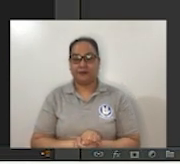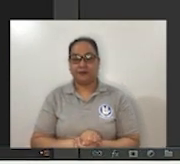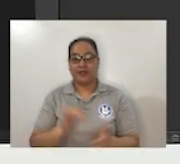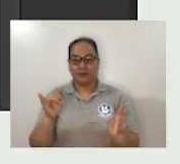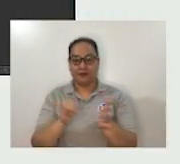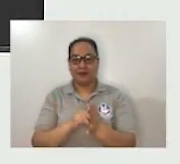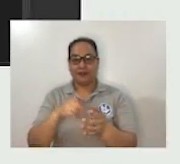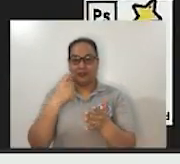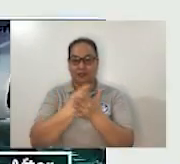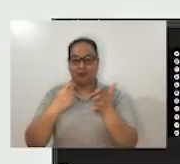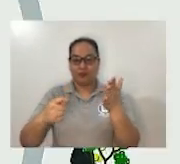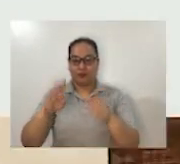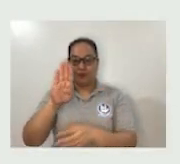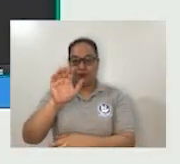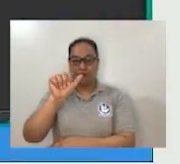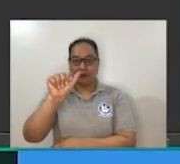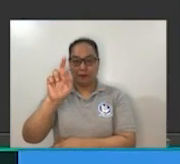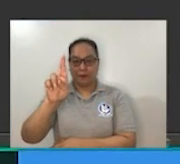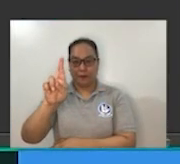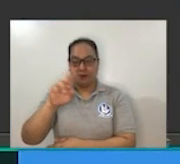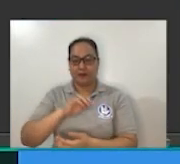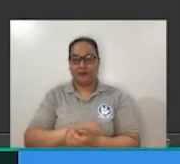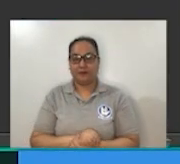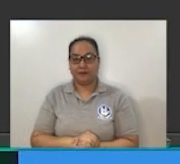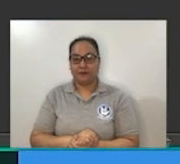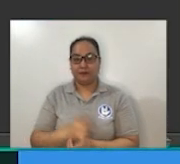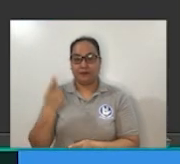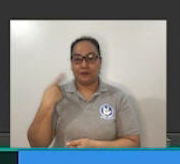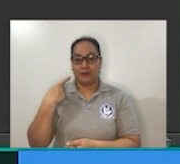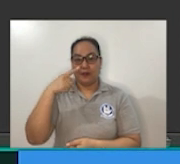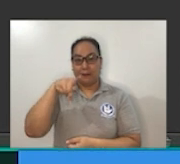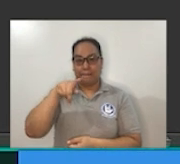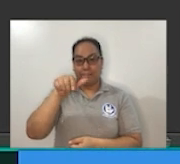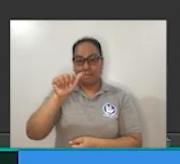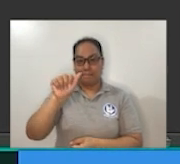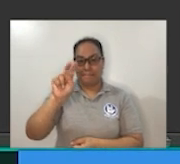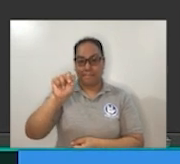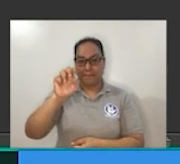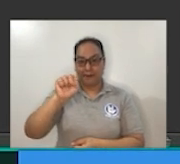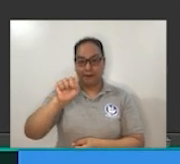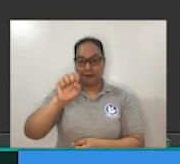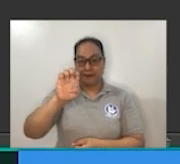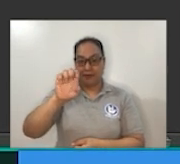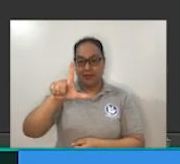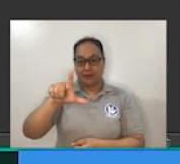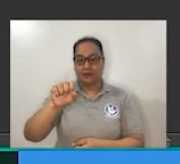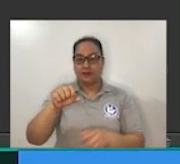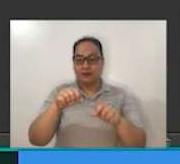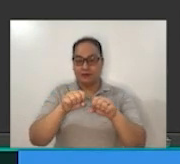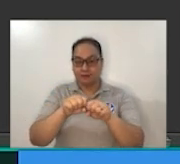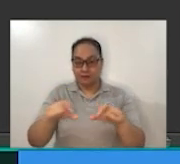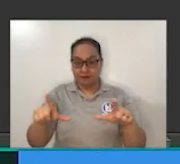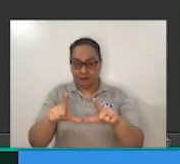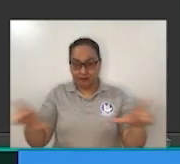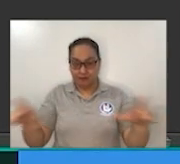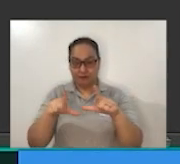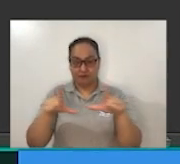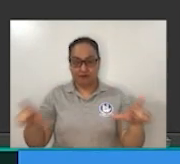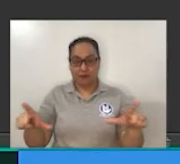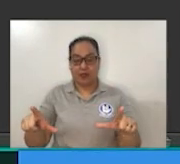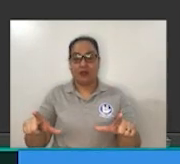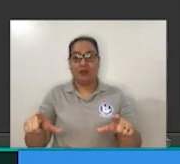That is toolbar. Let's have the panels. Panels or layers panel help you to